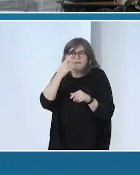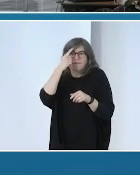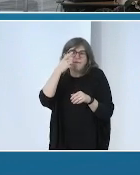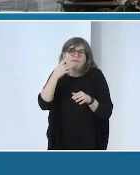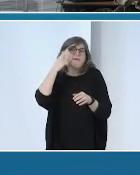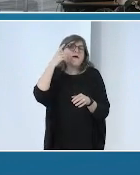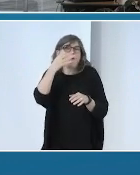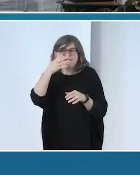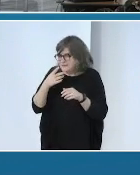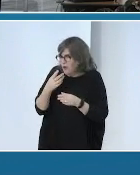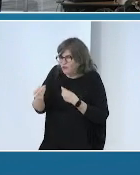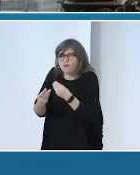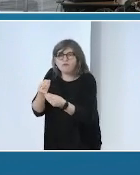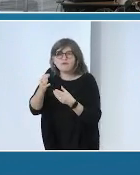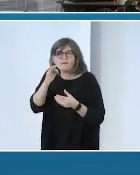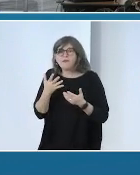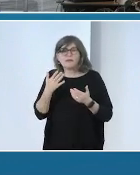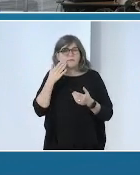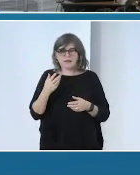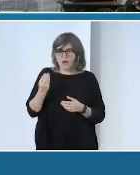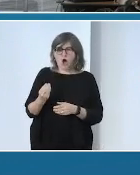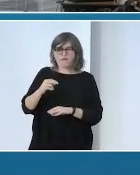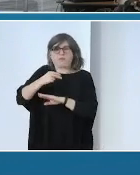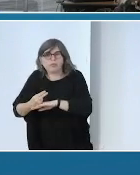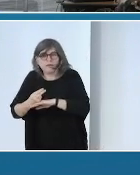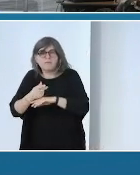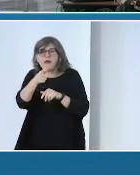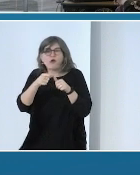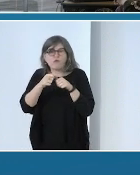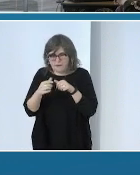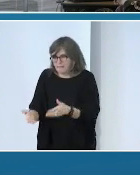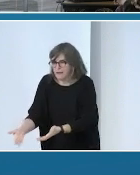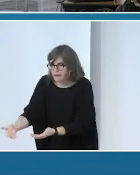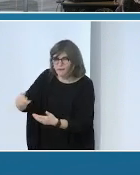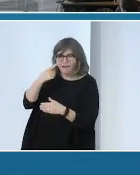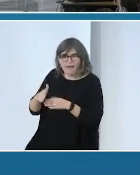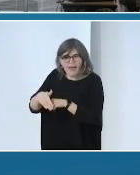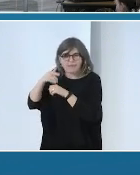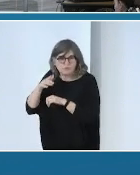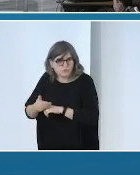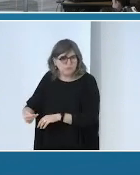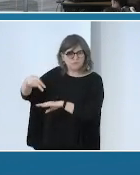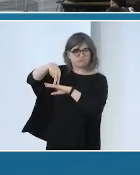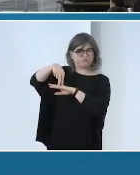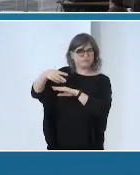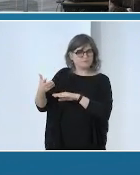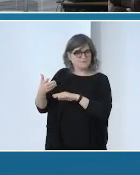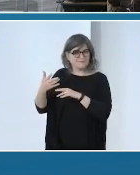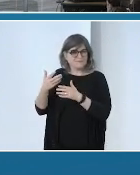dire, un enfant qui se laisse tomber, ben on va le redresser, un bébé, on va le redresser. Enfin, je veux